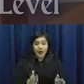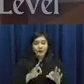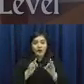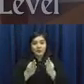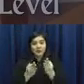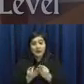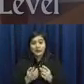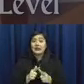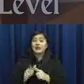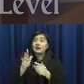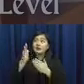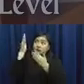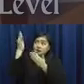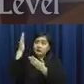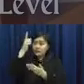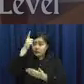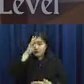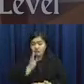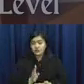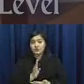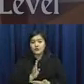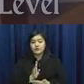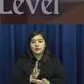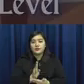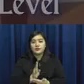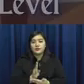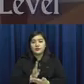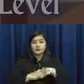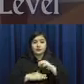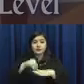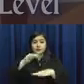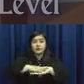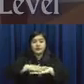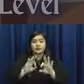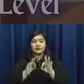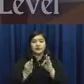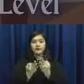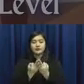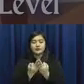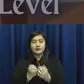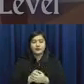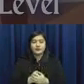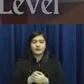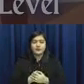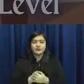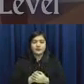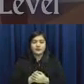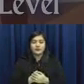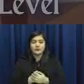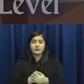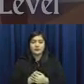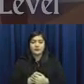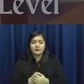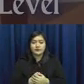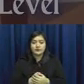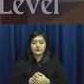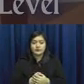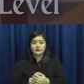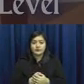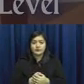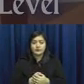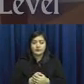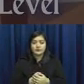mag-build sa family. Amen. Kasi nakakalungkot naman, hindi naman parang kumbaga sa ano, hindi naman sa tama, wala naman sa tamang equation na